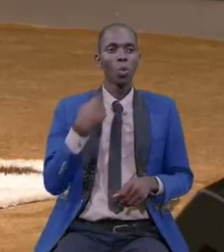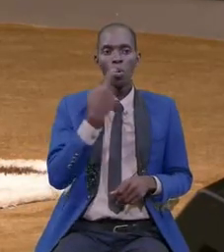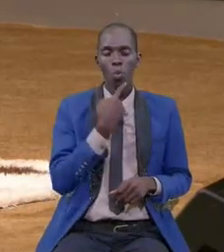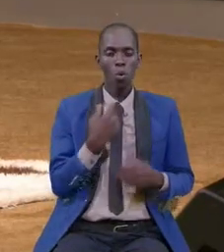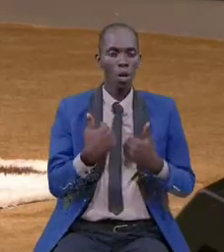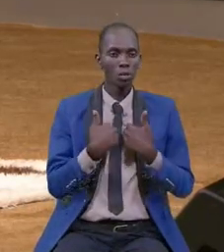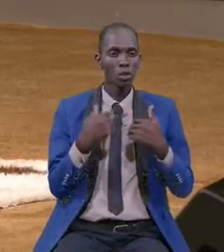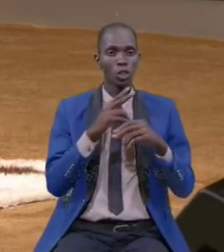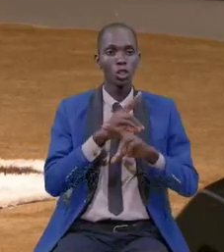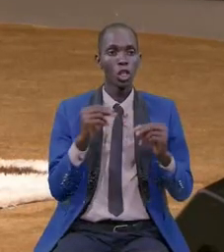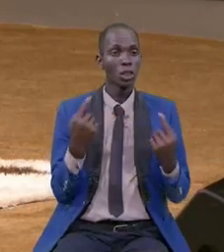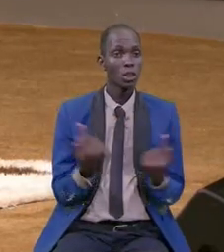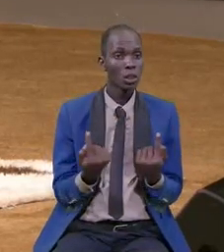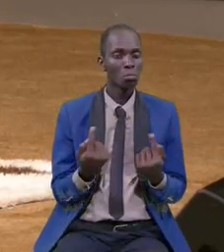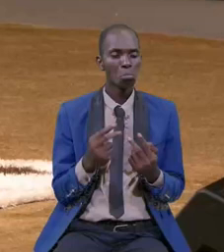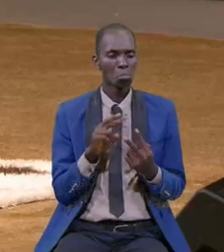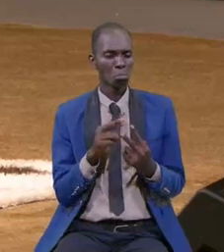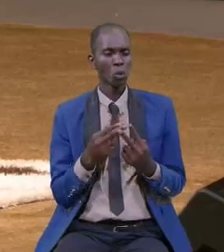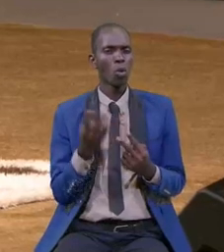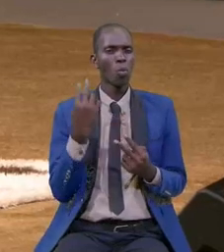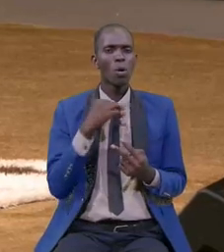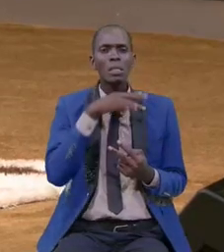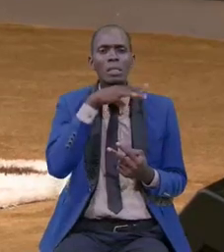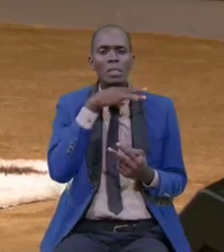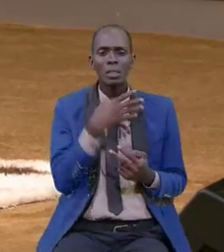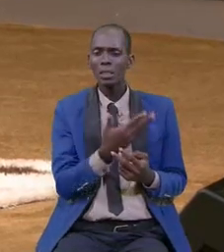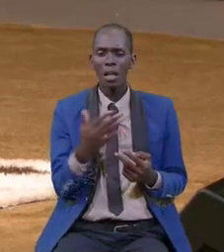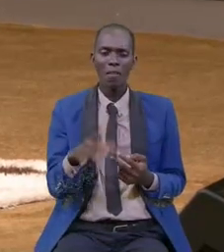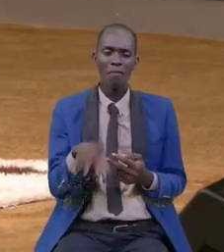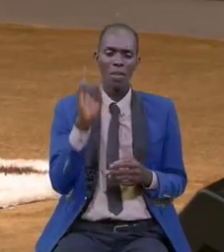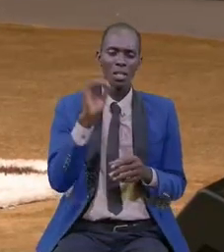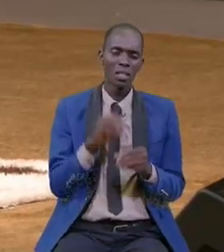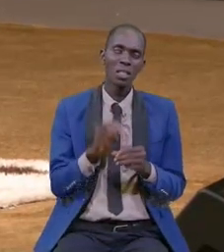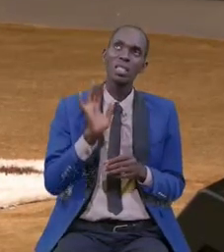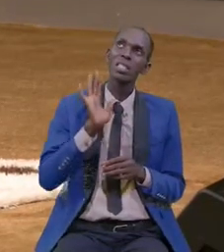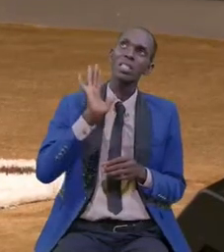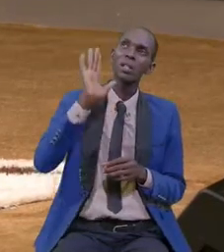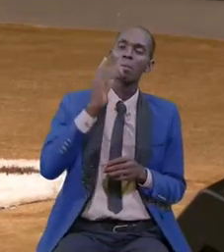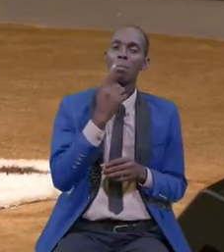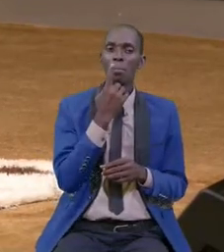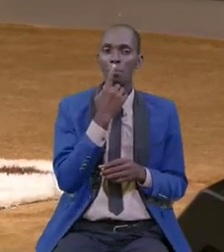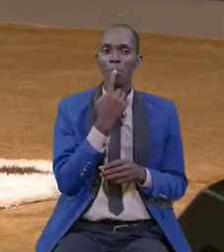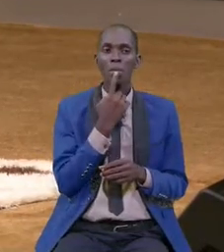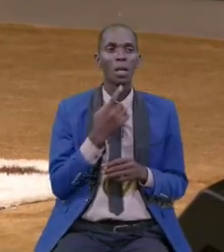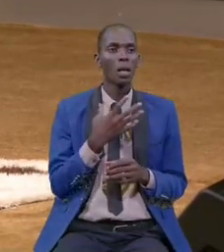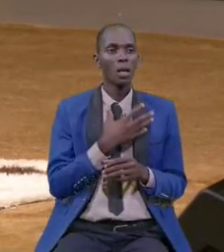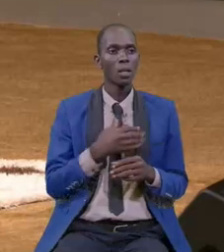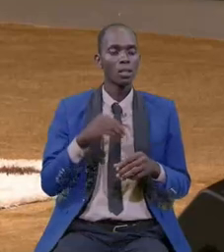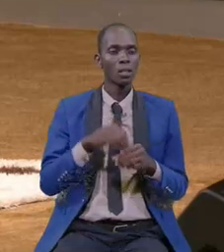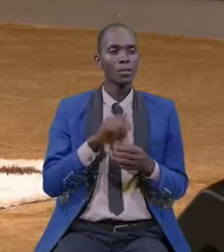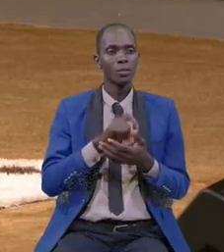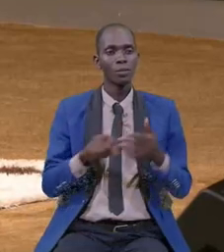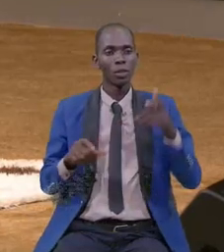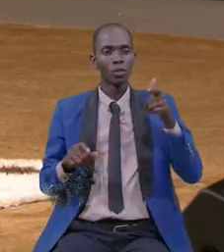péché et dans la bouche duquel il ne sait point trouver de fraude verset 23 verset 23 lui